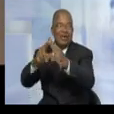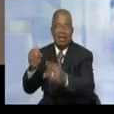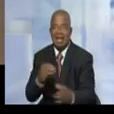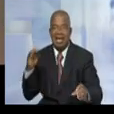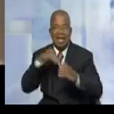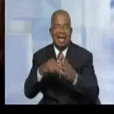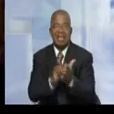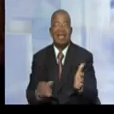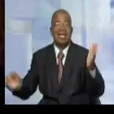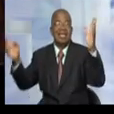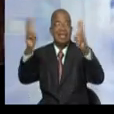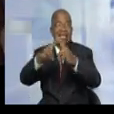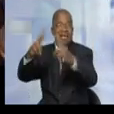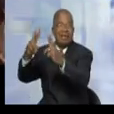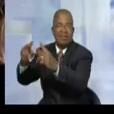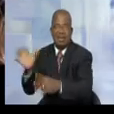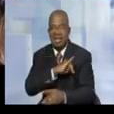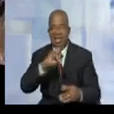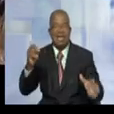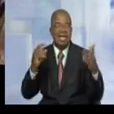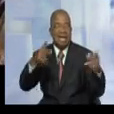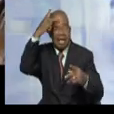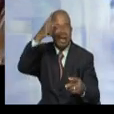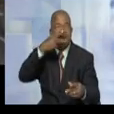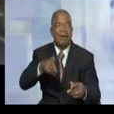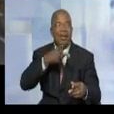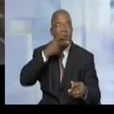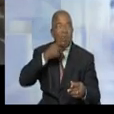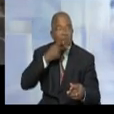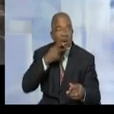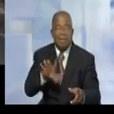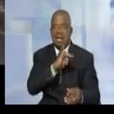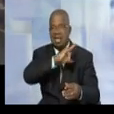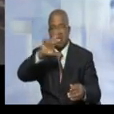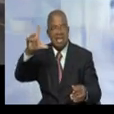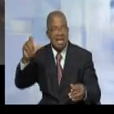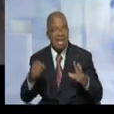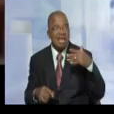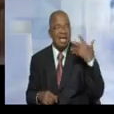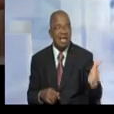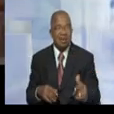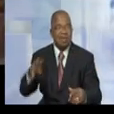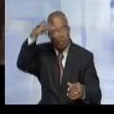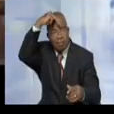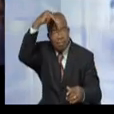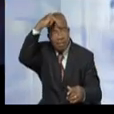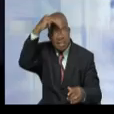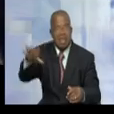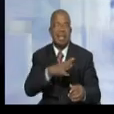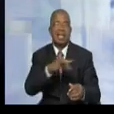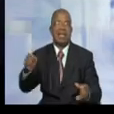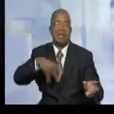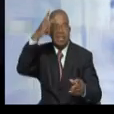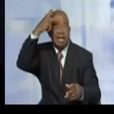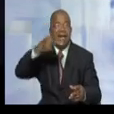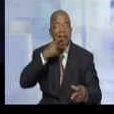Yaoulé et de ressortissants de pays voisins. La localité met en avant de nouvelles couleurs, le violet et le blanc, signe de vrai bonheur. Une